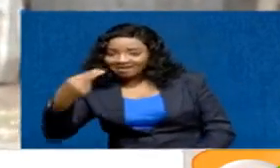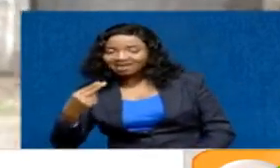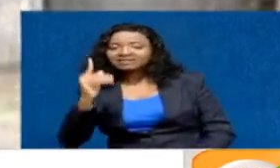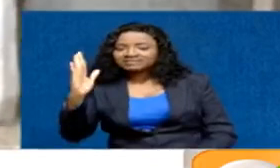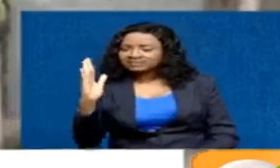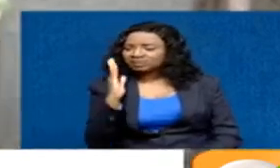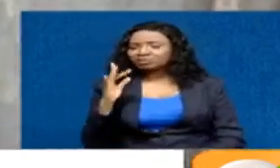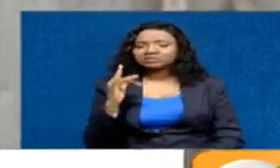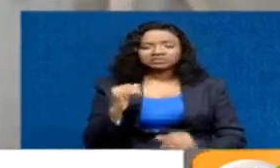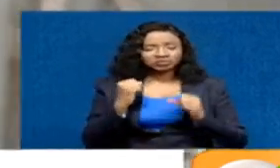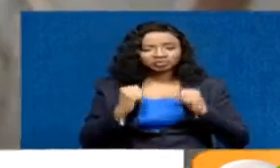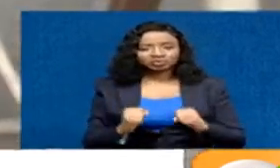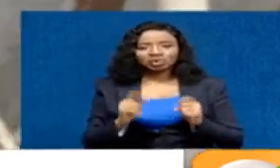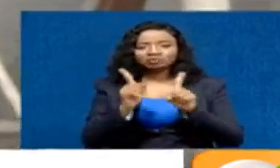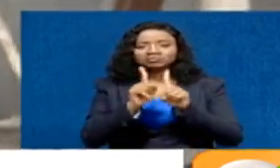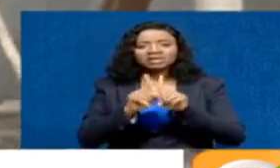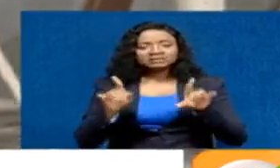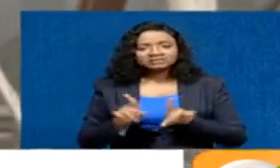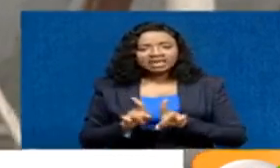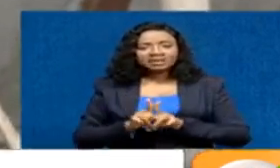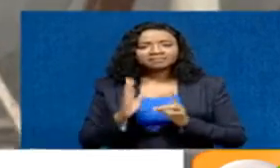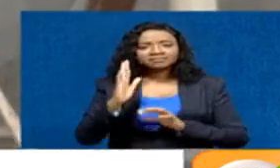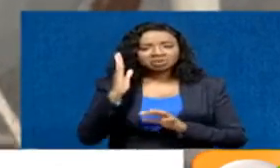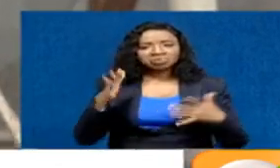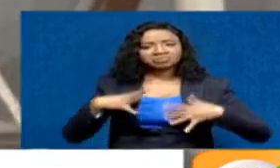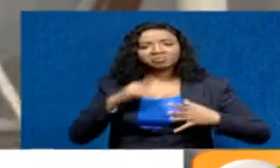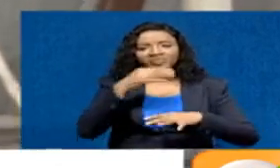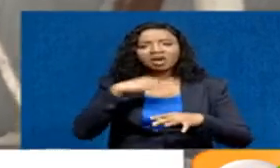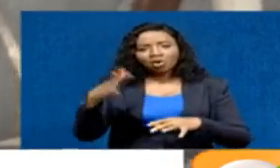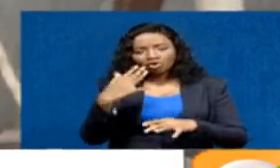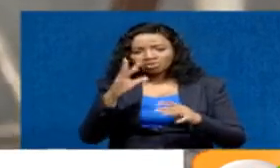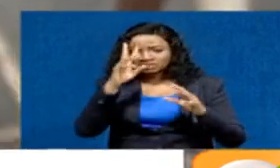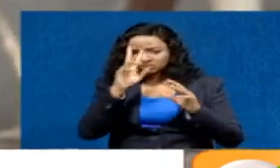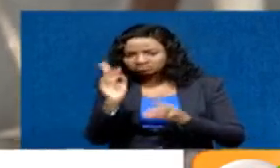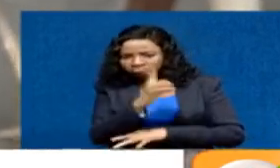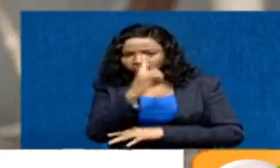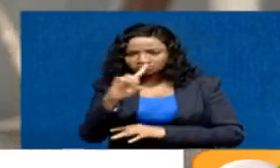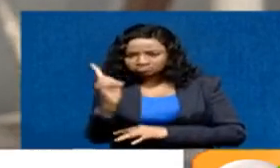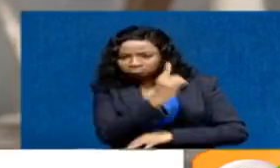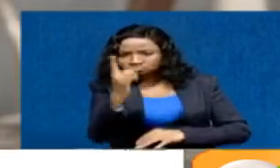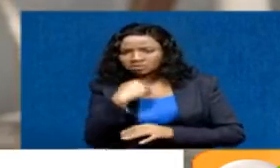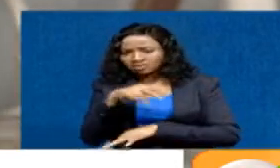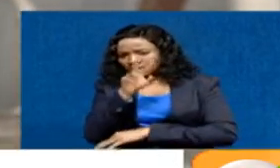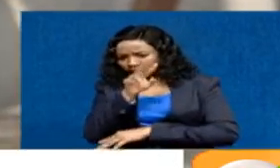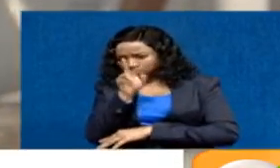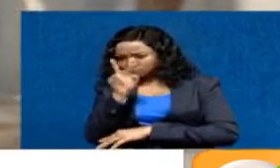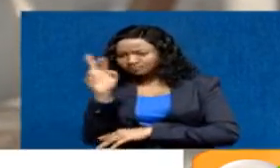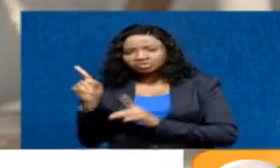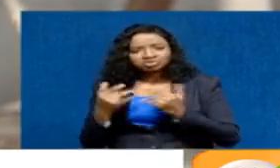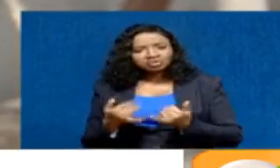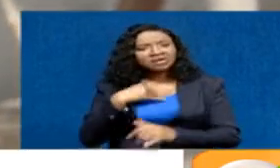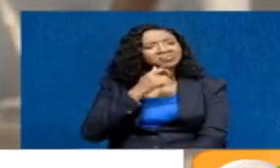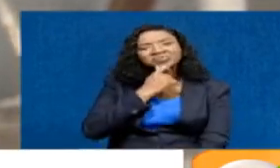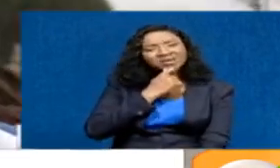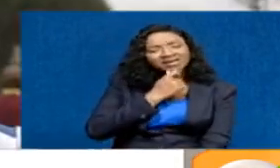here wanakuanga so, like, they always check when people are entering. So we are wondering how, like,